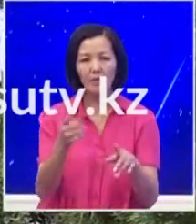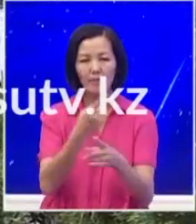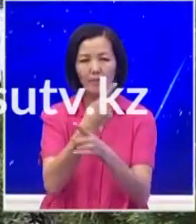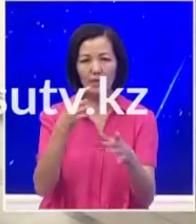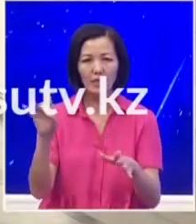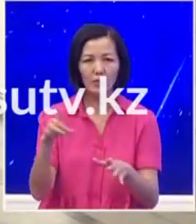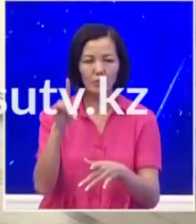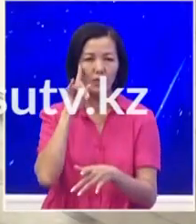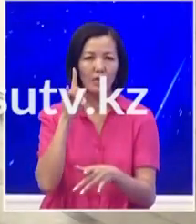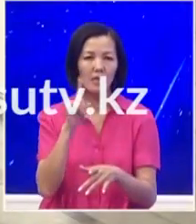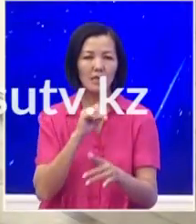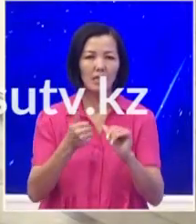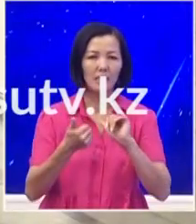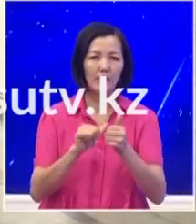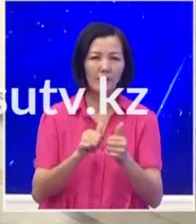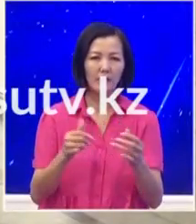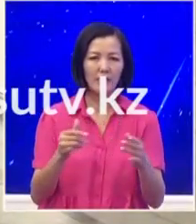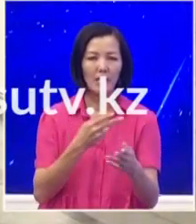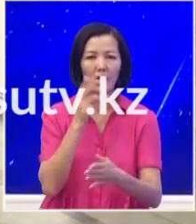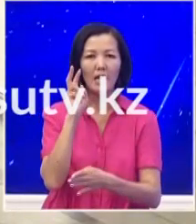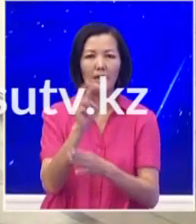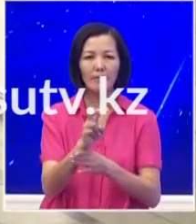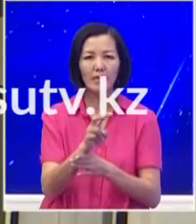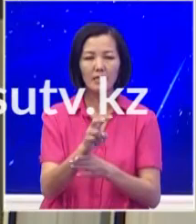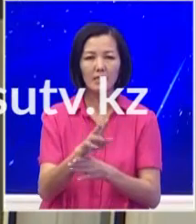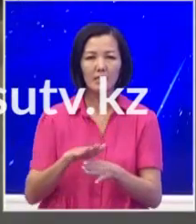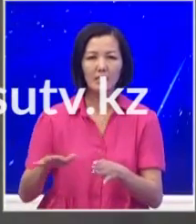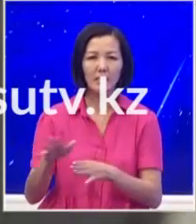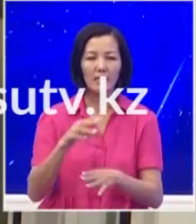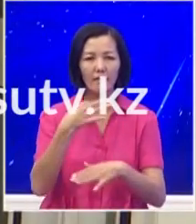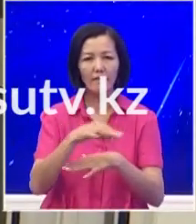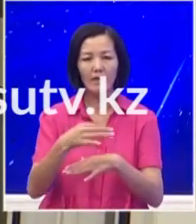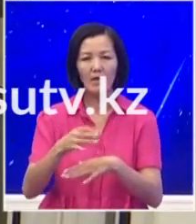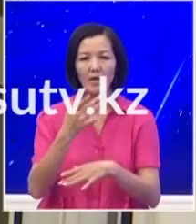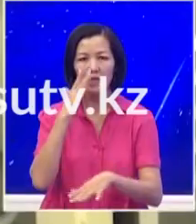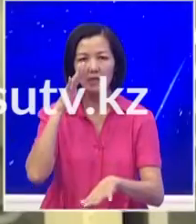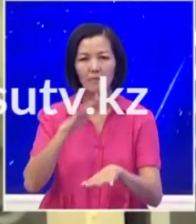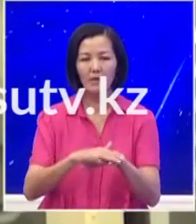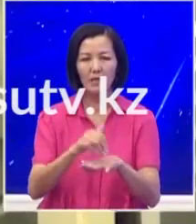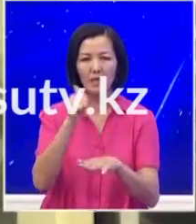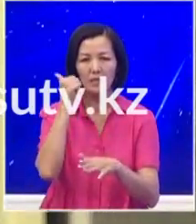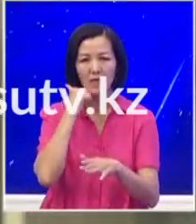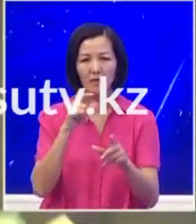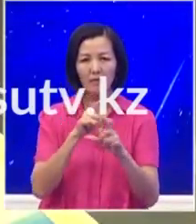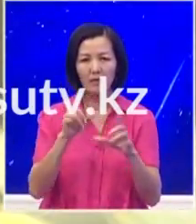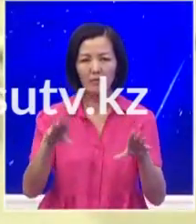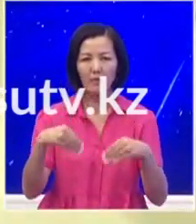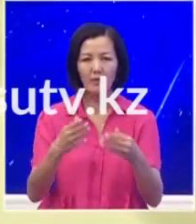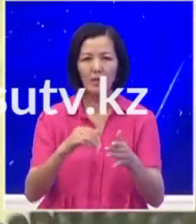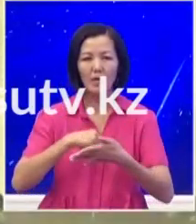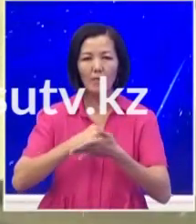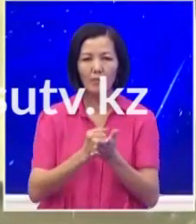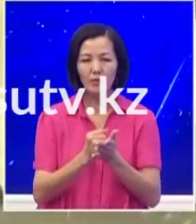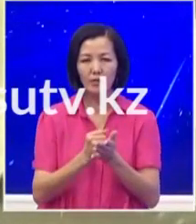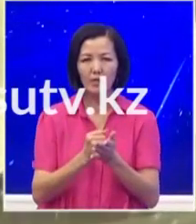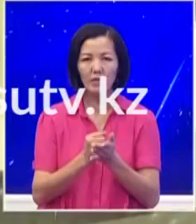Республики Казахстан. Для обмена необходимо обратиться в любой из территориальных филиалов Нацбанка со старыми банкнотами. После подтверждения